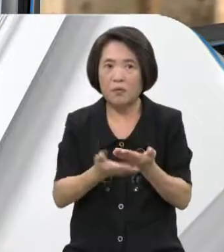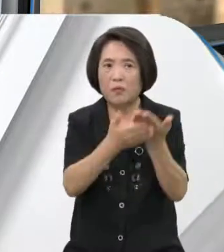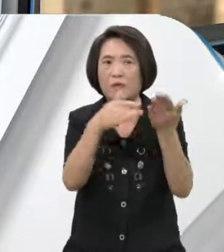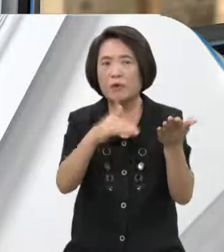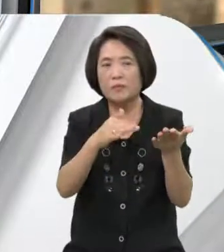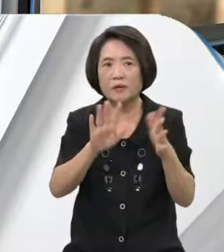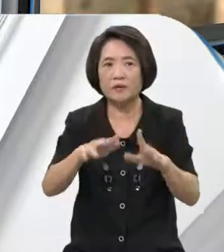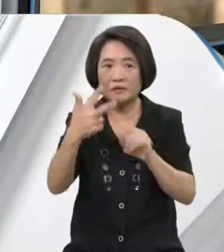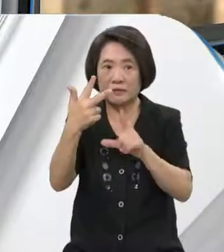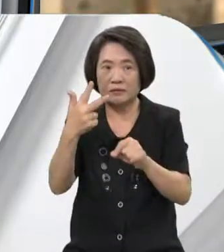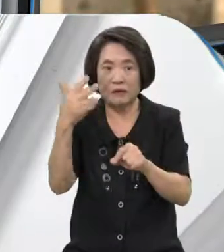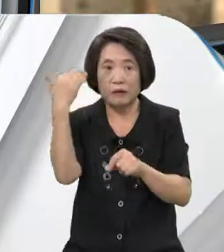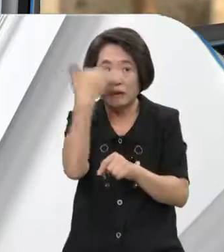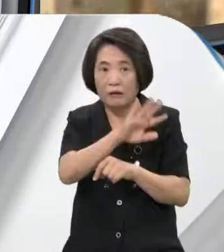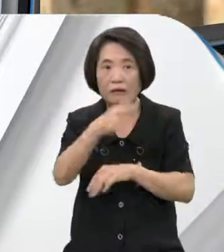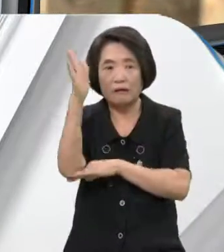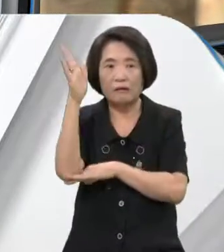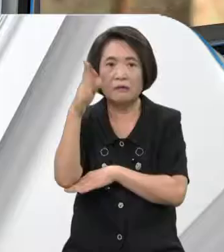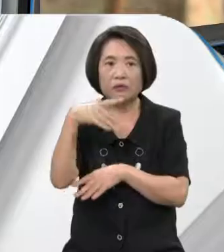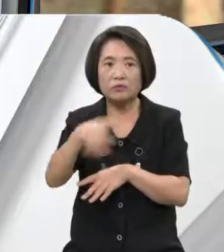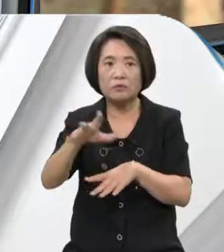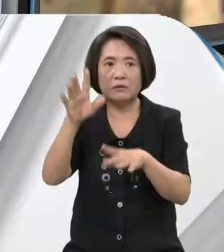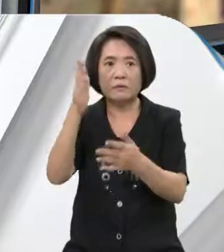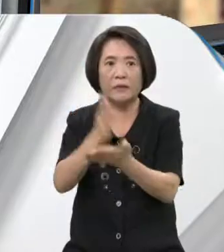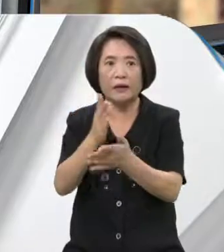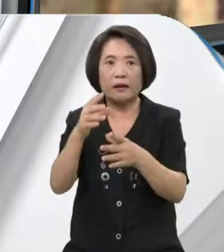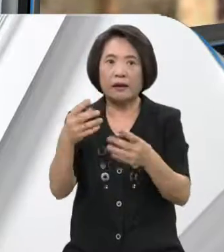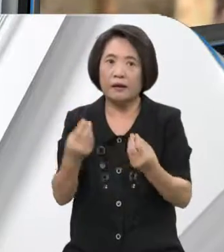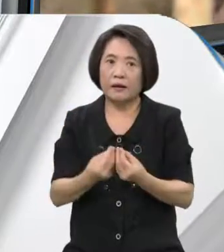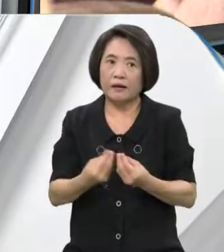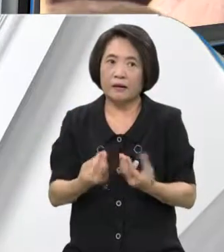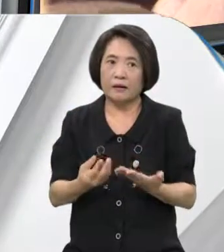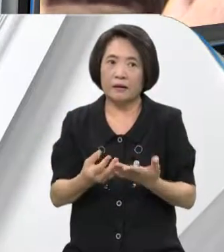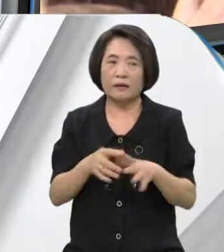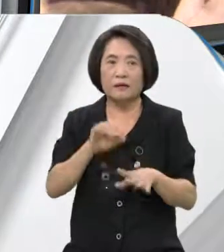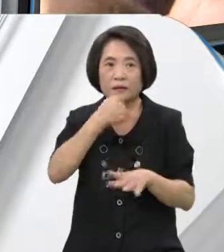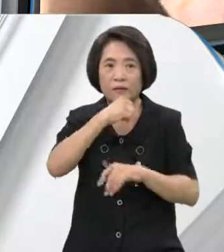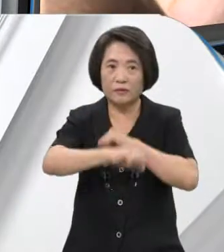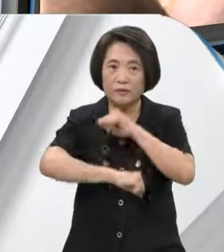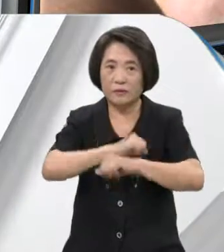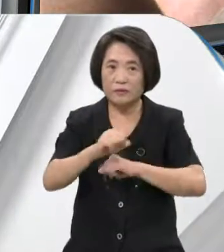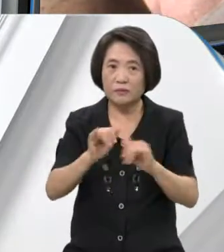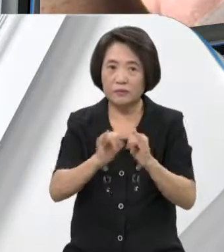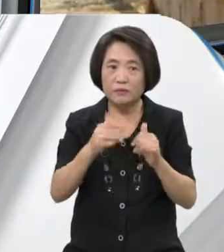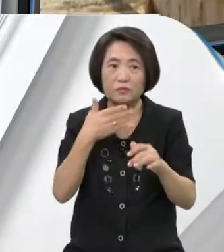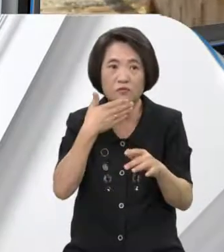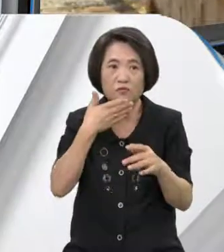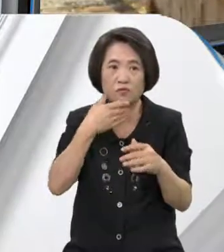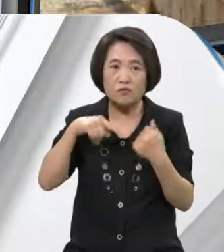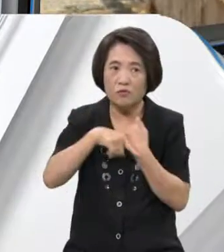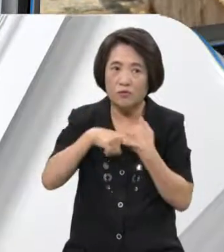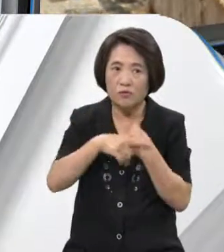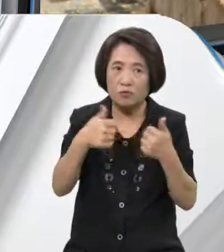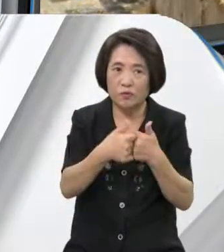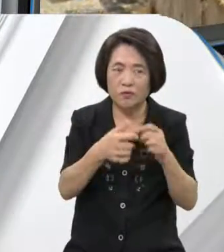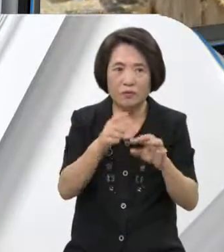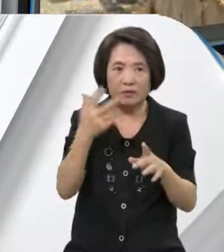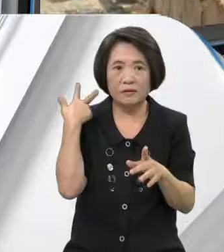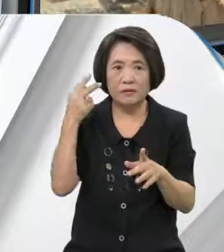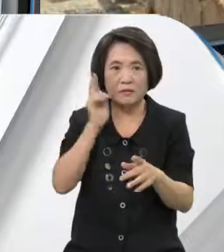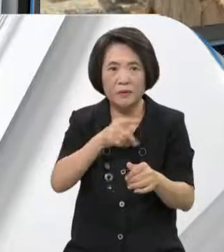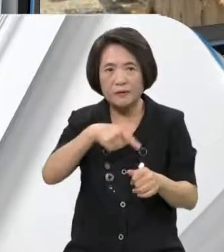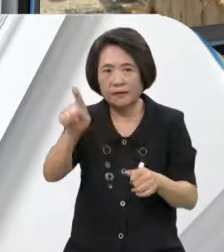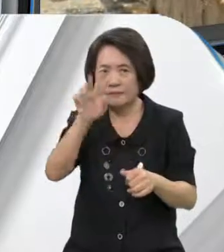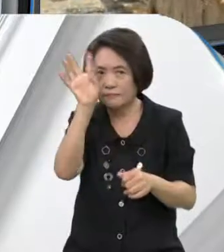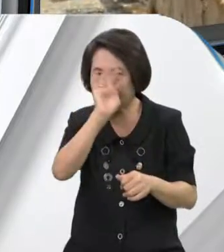散。今年七月的起始，平东县政府就跟业内水田停贴。台湾通过沙飞研究会，